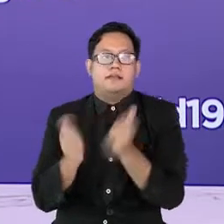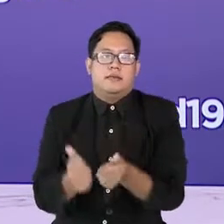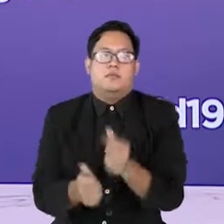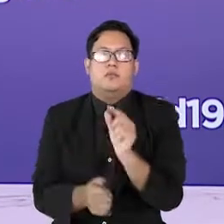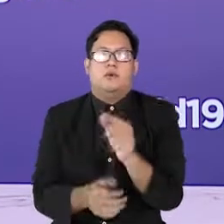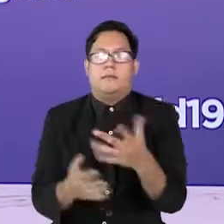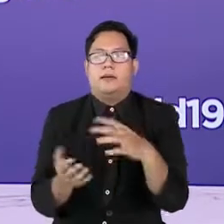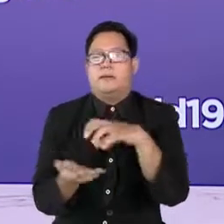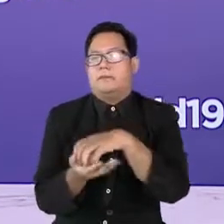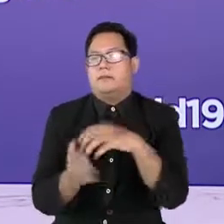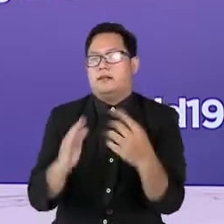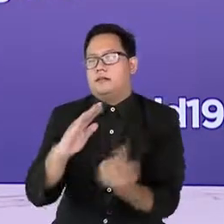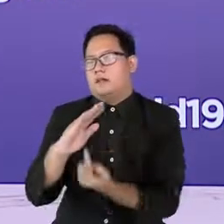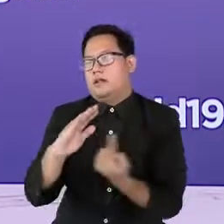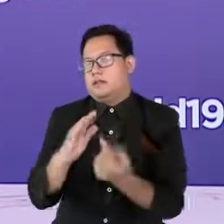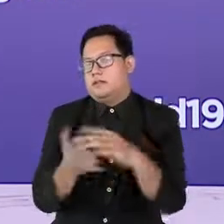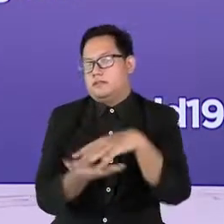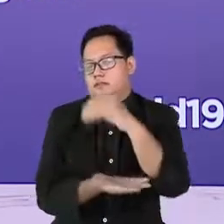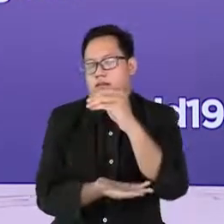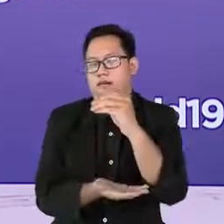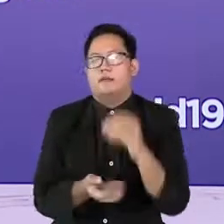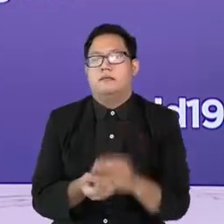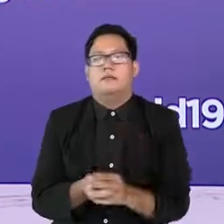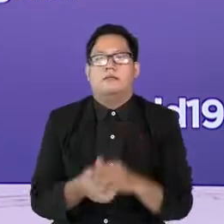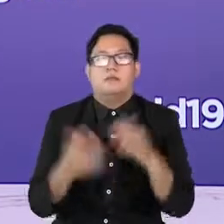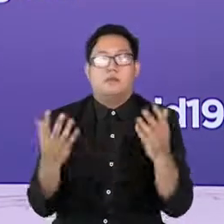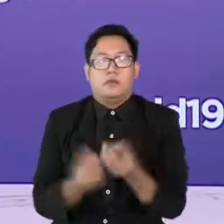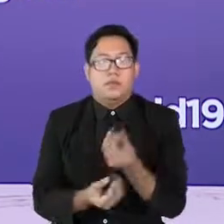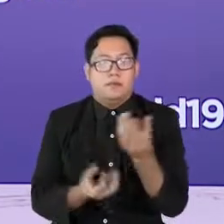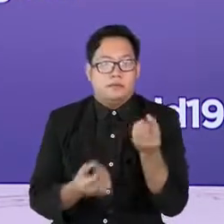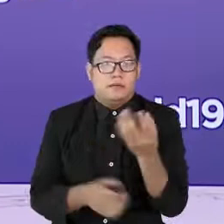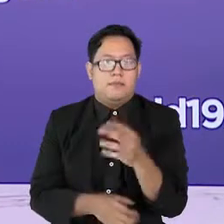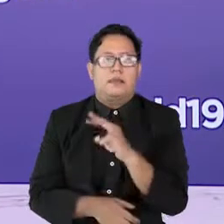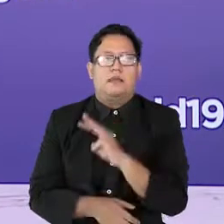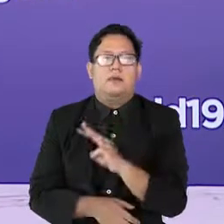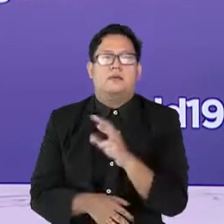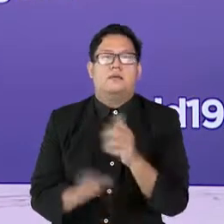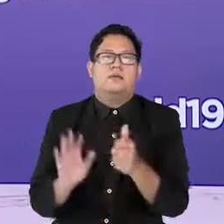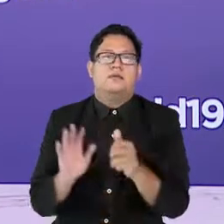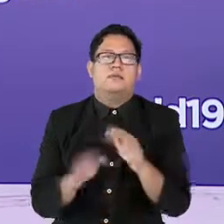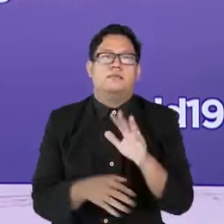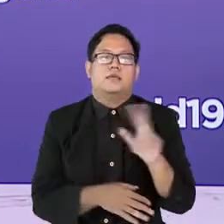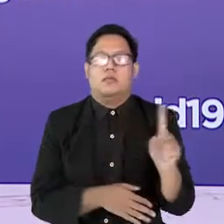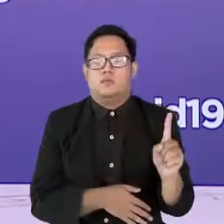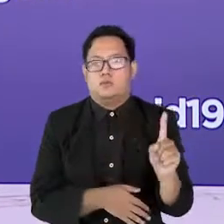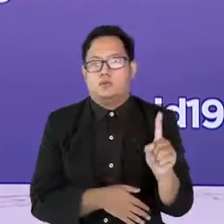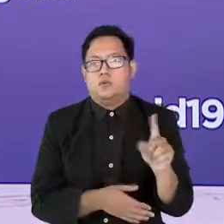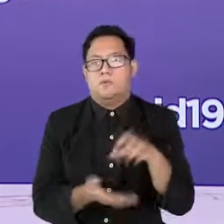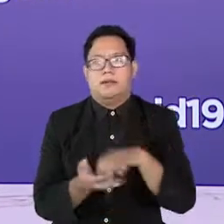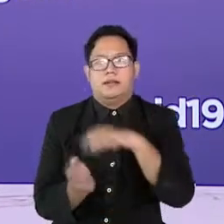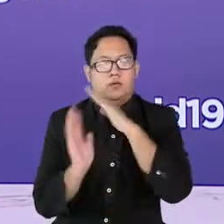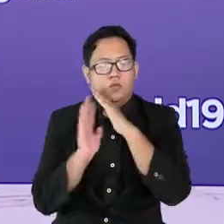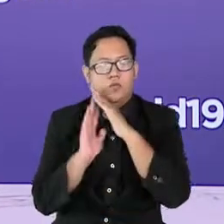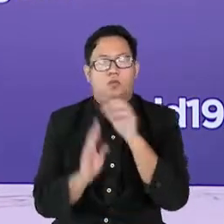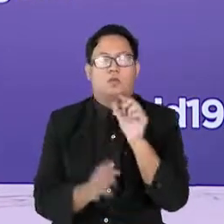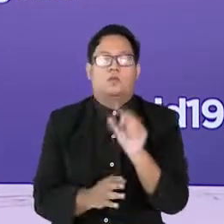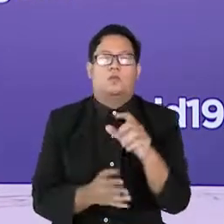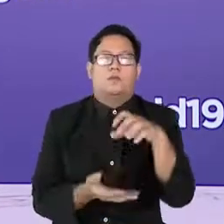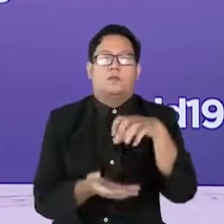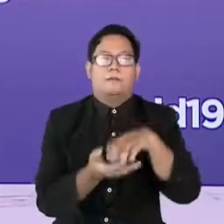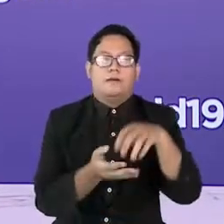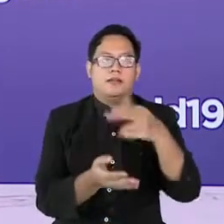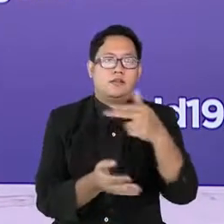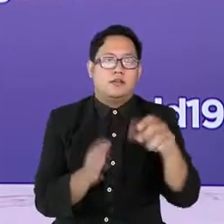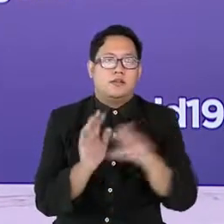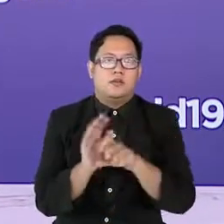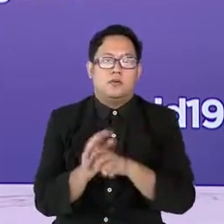terpusat dengan total 296 tempat tidur di enam wilayah di Indonesia seperti medan